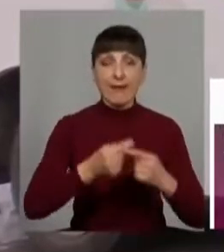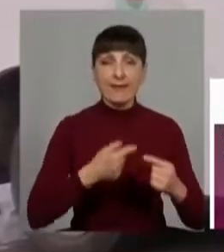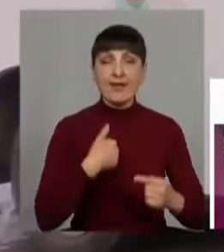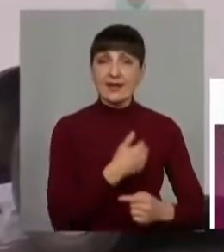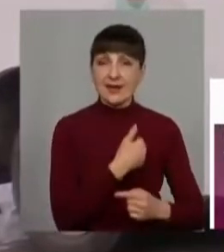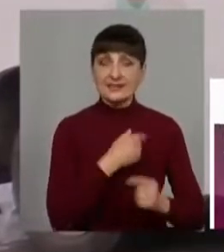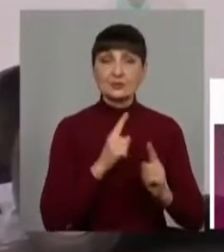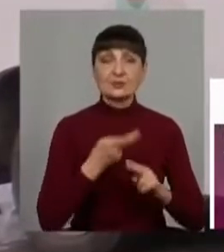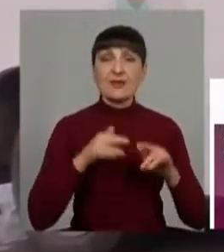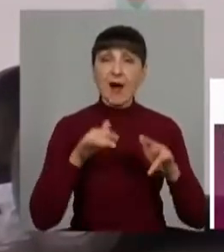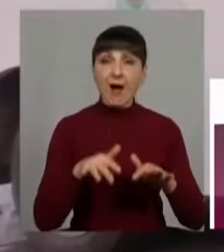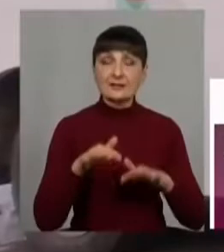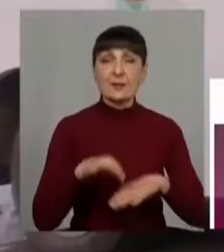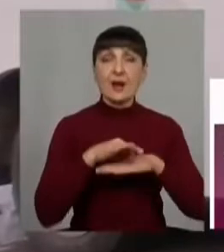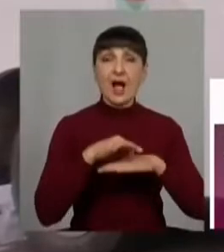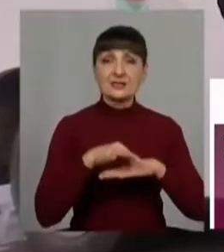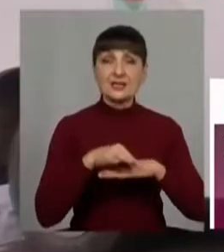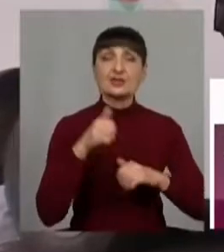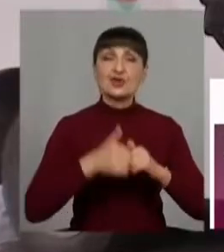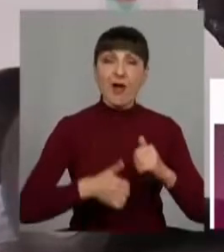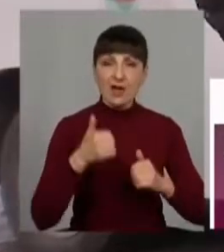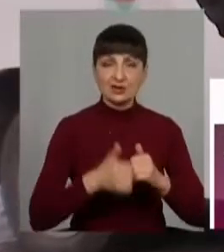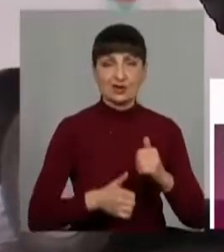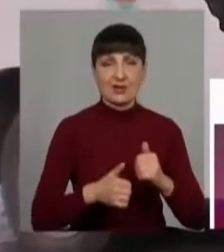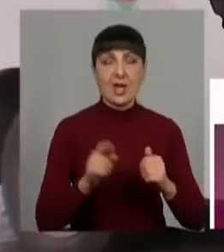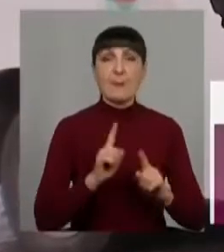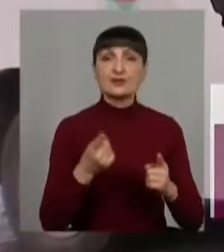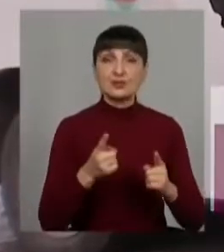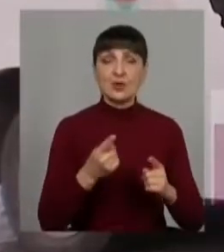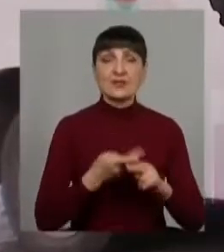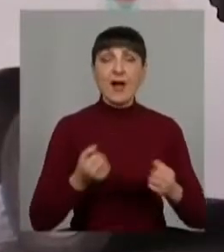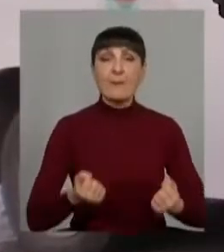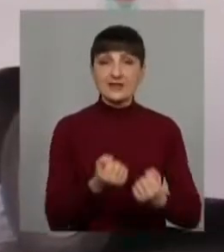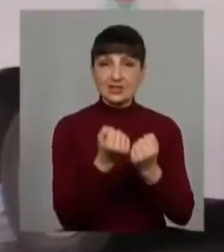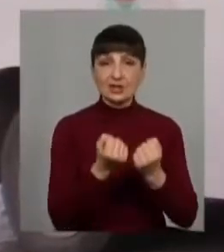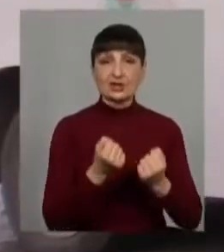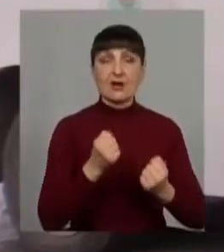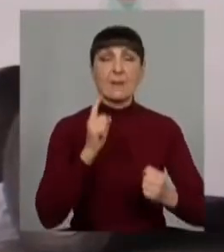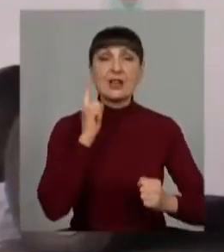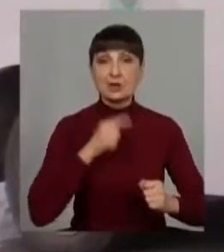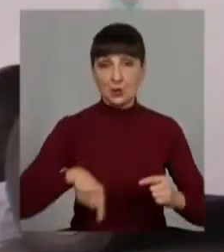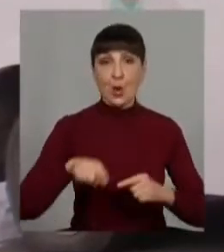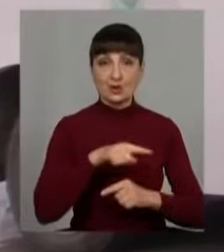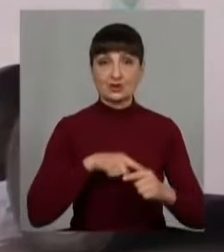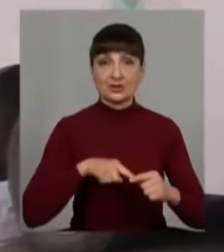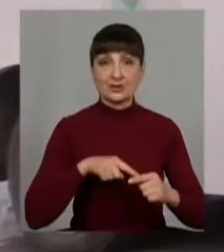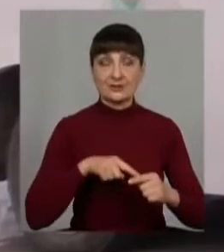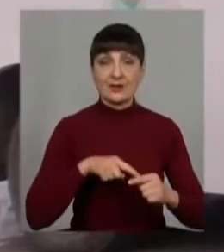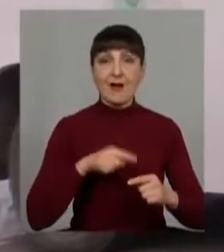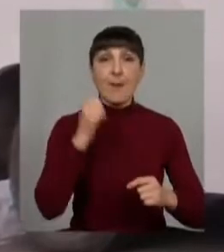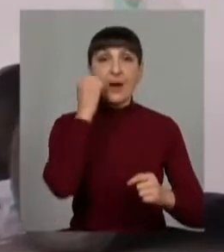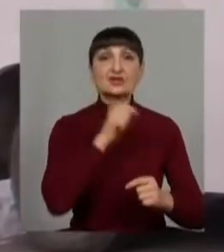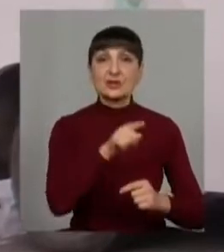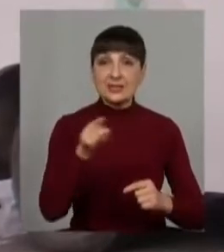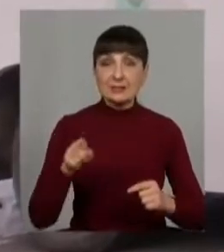новогодние радости – конфеты, соки и мандарины. Мы планируем охватить более 700 одиноких бабушек и дедушек города Алматы.